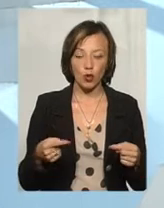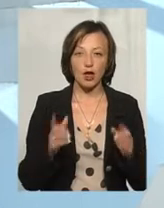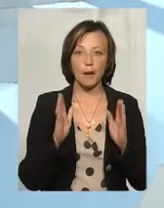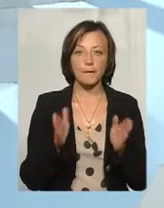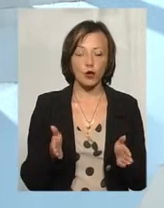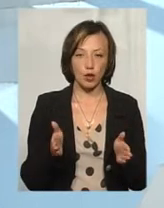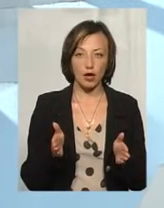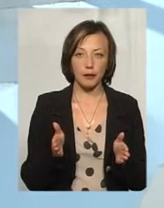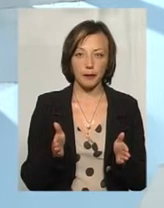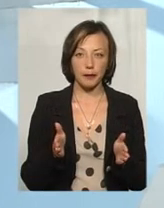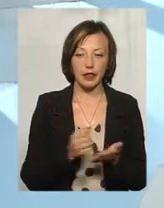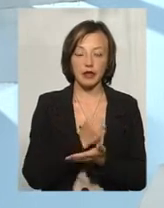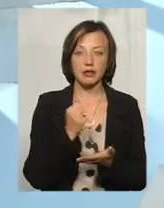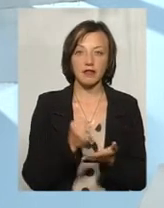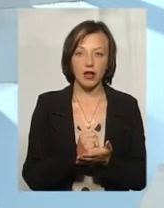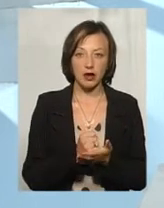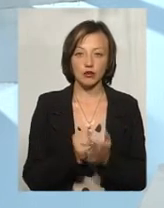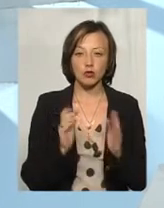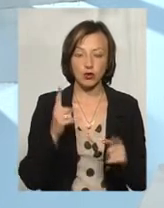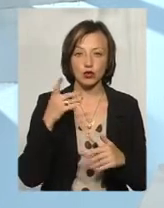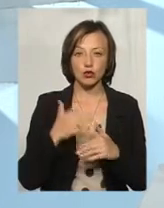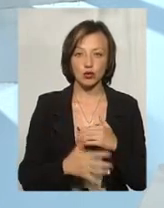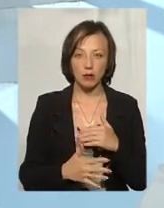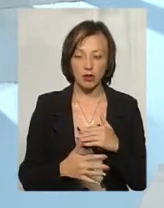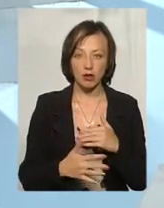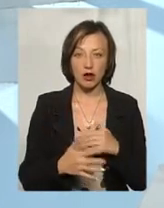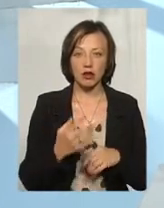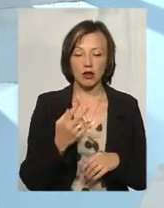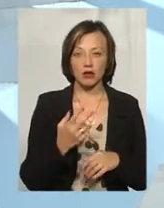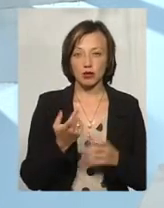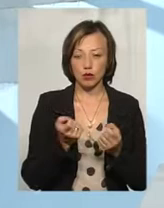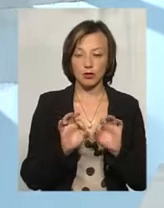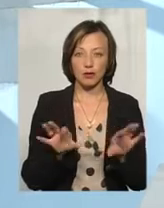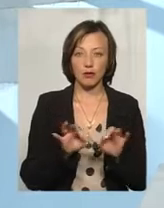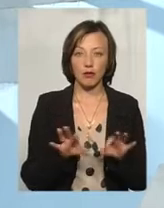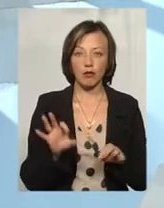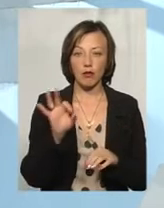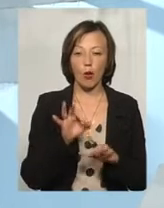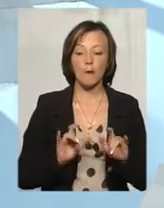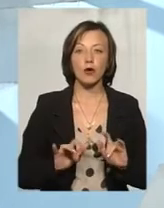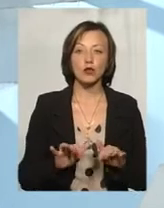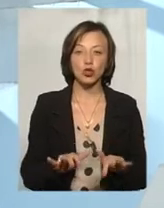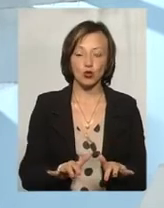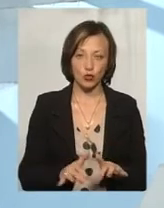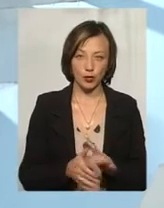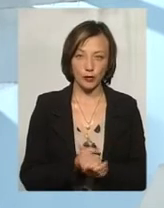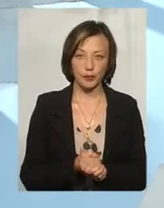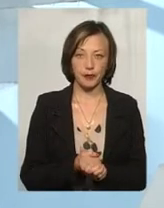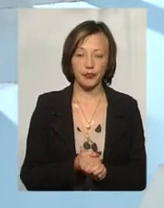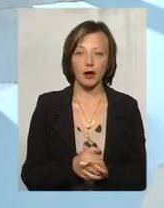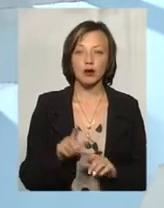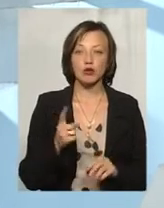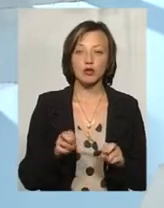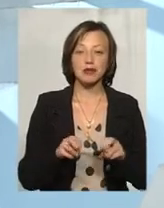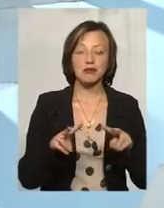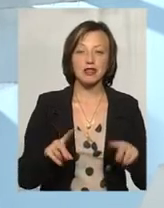буде затверджено і буде зрозуміло, тут я два слова хочу сказати по процедурі, тому що